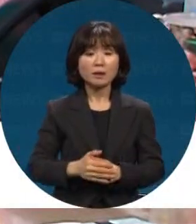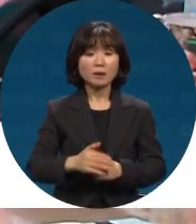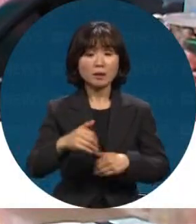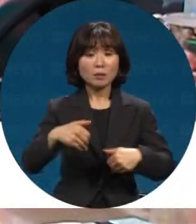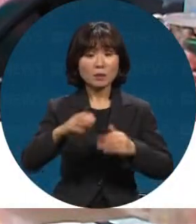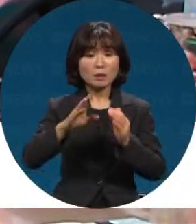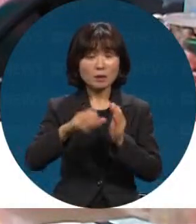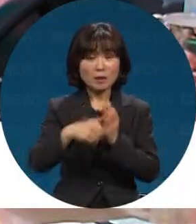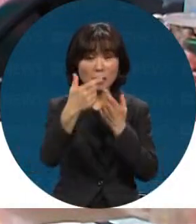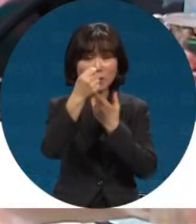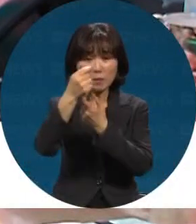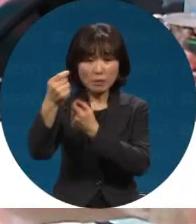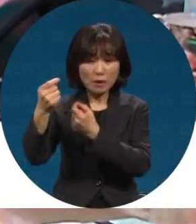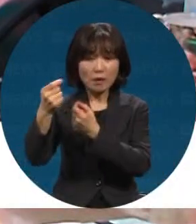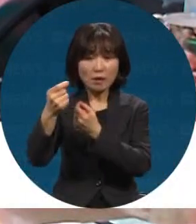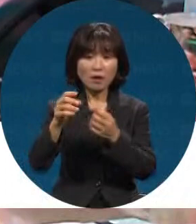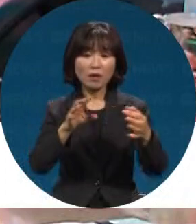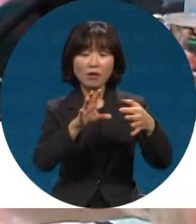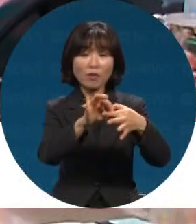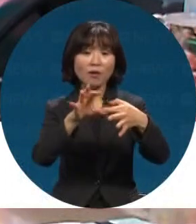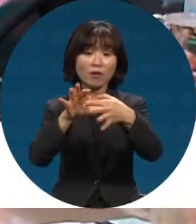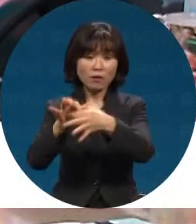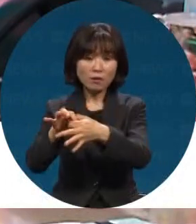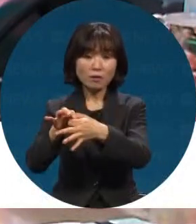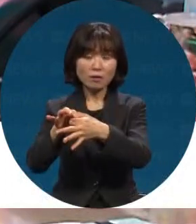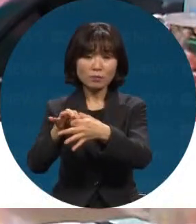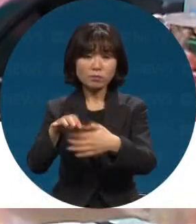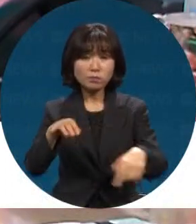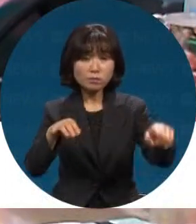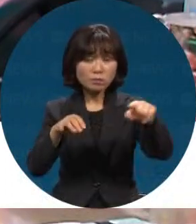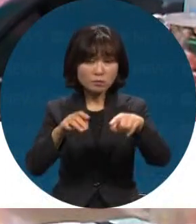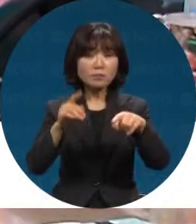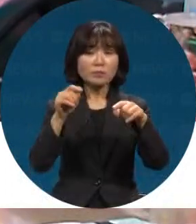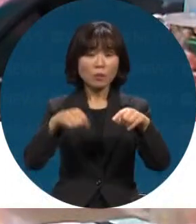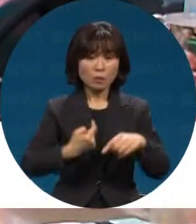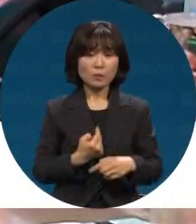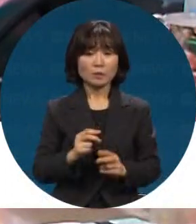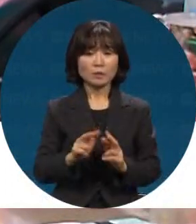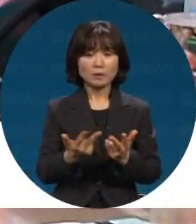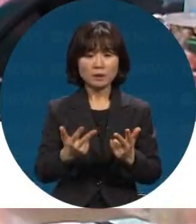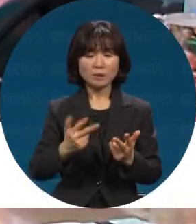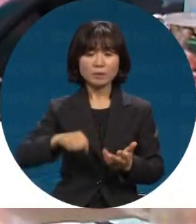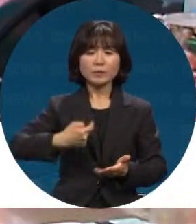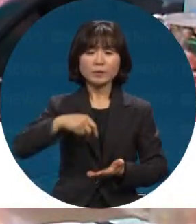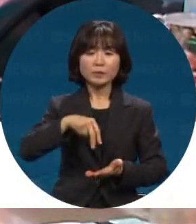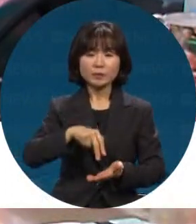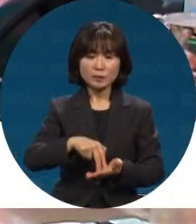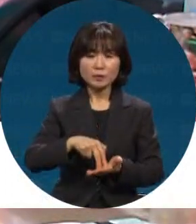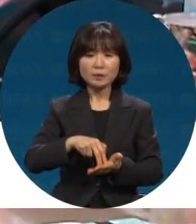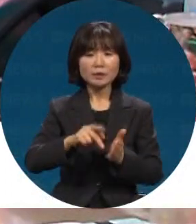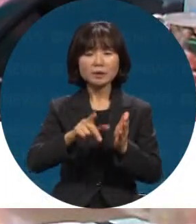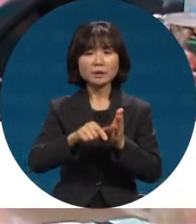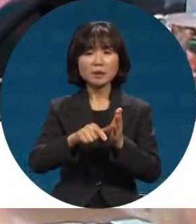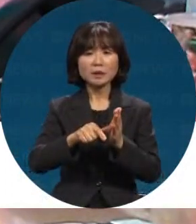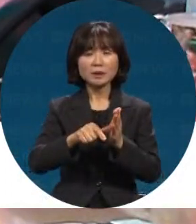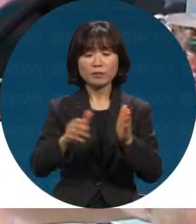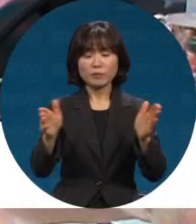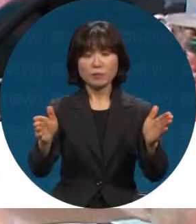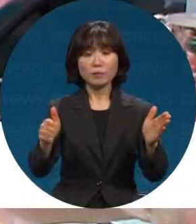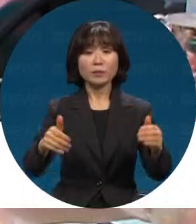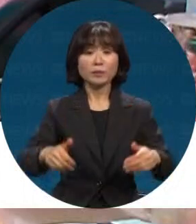적정하게 연결을 해서 그들이 스스로 홀로서게 할 수 있는 그런 시간들이